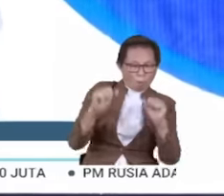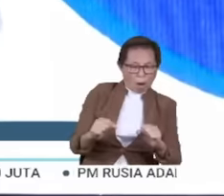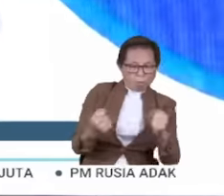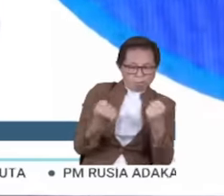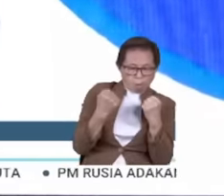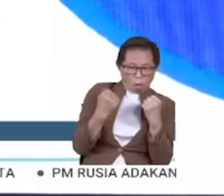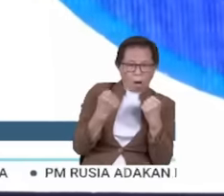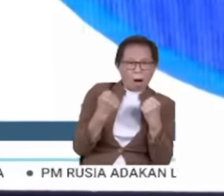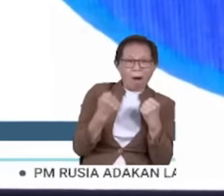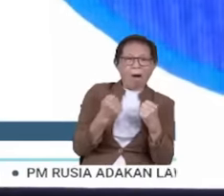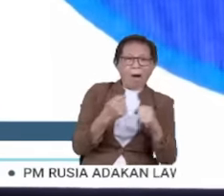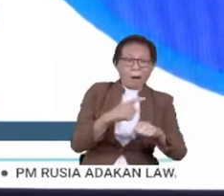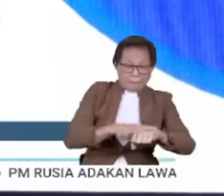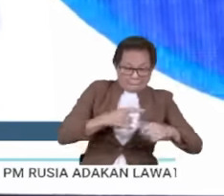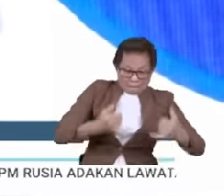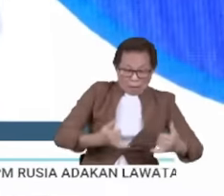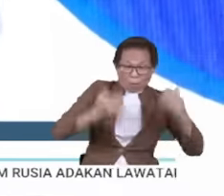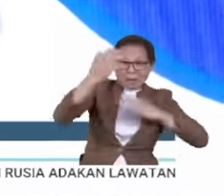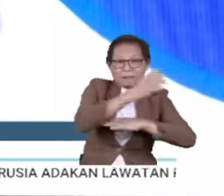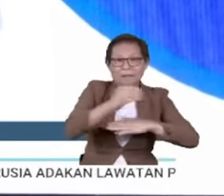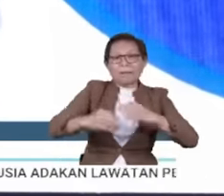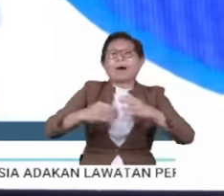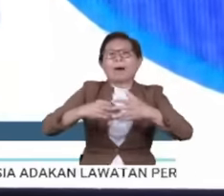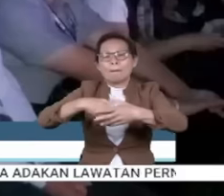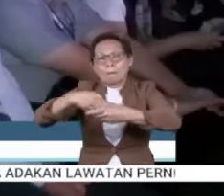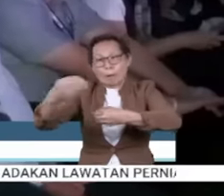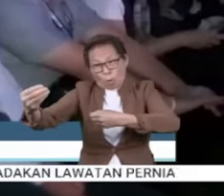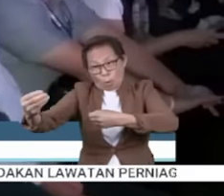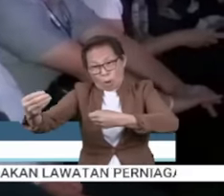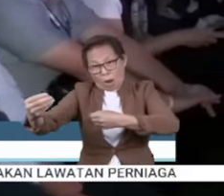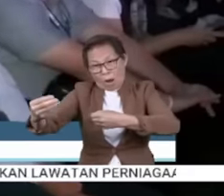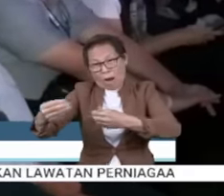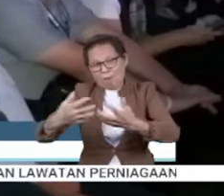memperkukuh kedudukan semasa negara selaku pengelola